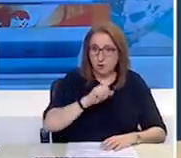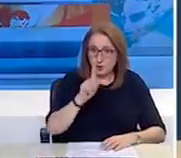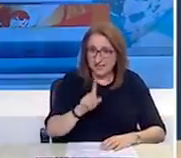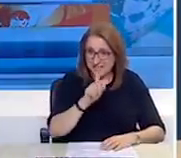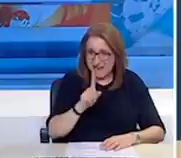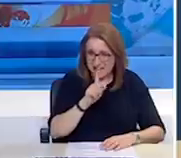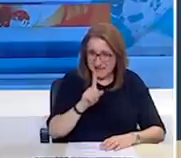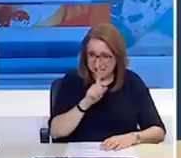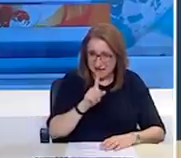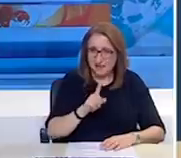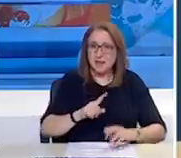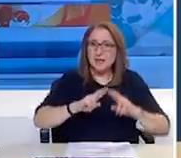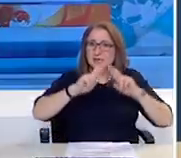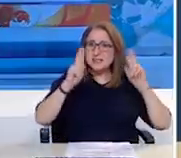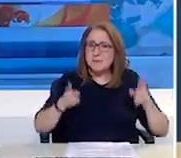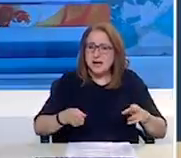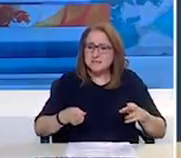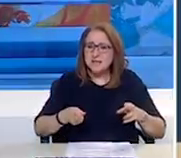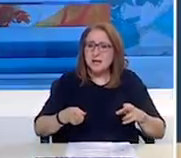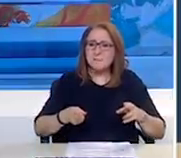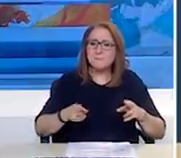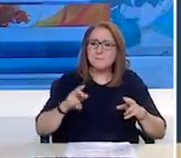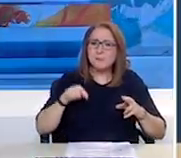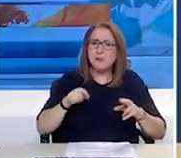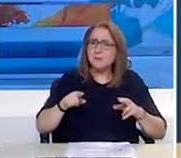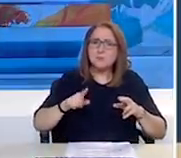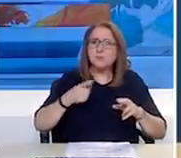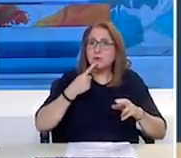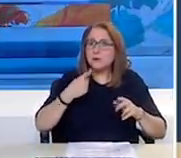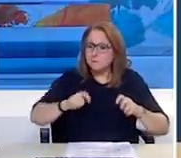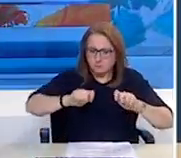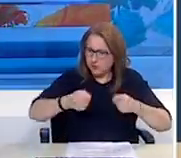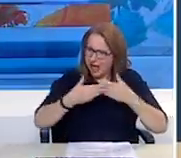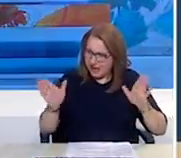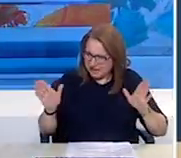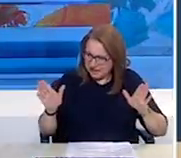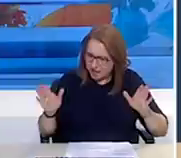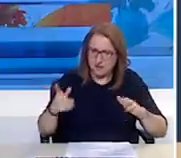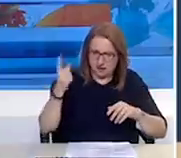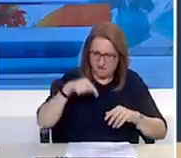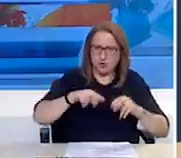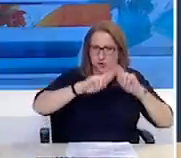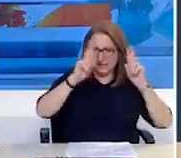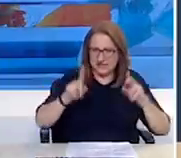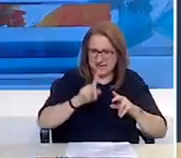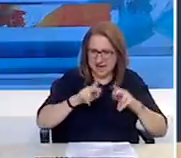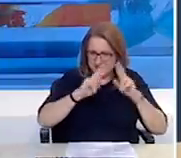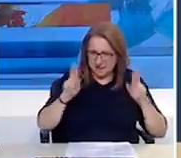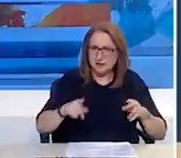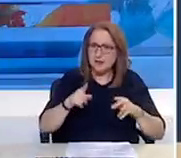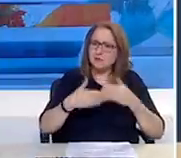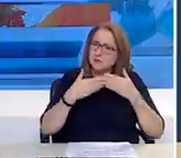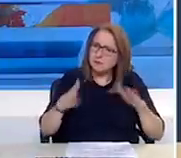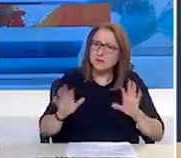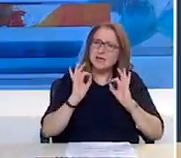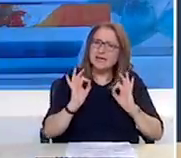καταστήματα που δεν έχει ανασταλεί η λειτουργία τους λειτουργούν σύμφωνα με τις διατάξεις του νόμου 4177 περί λειτουργίας